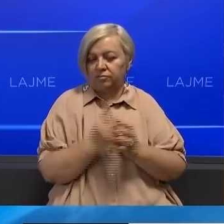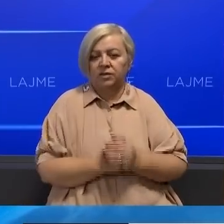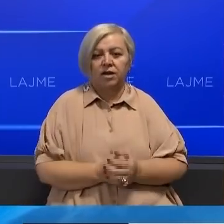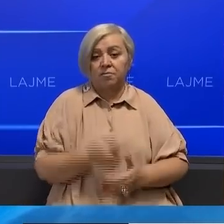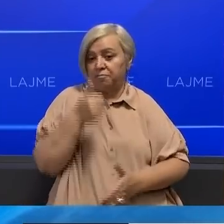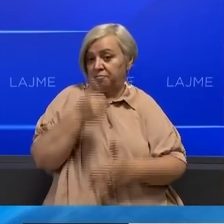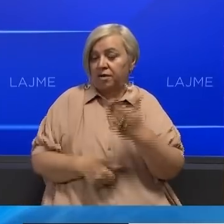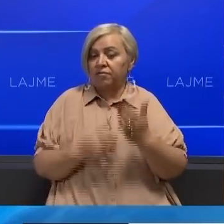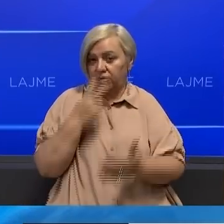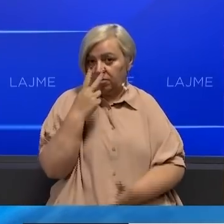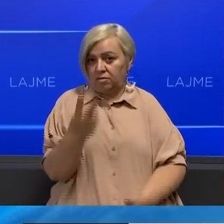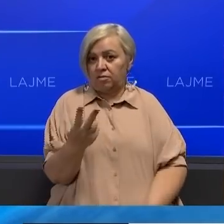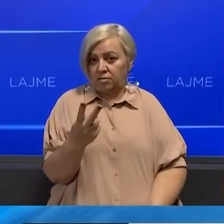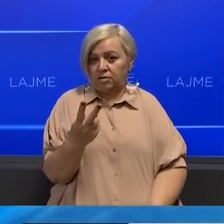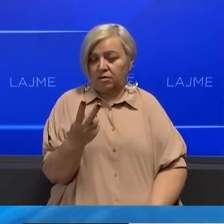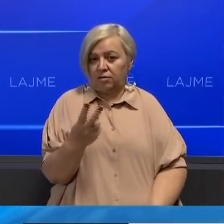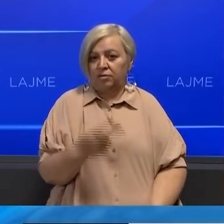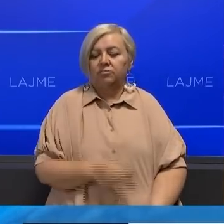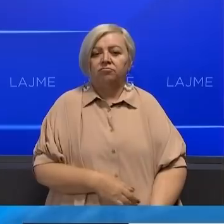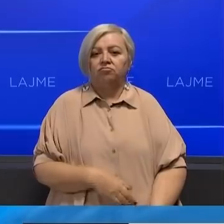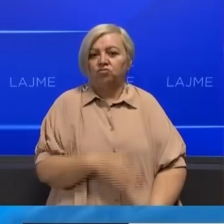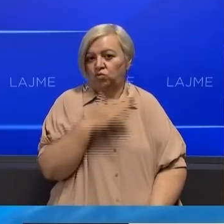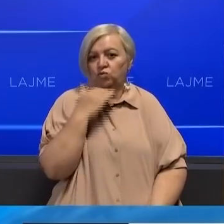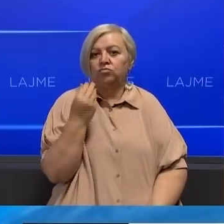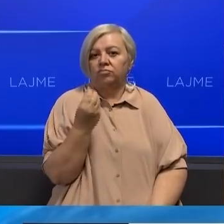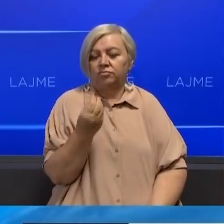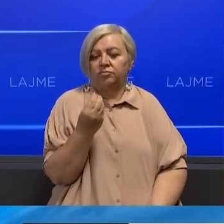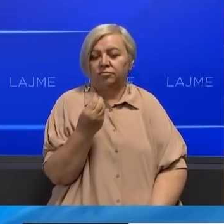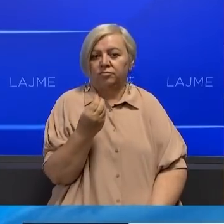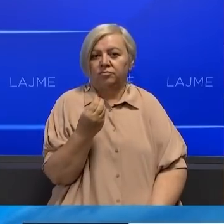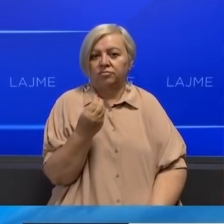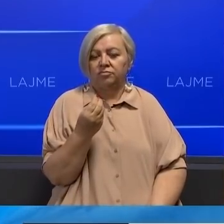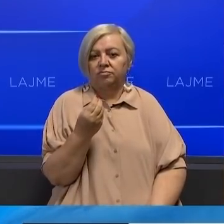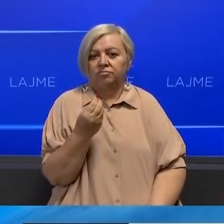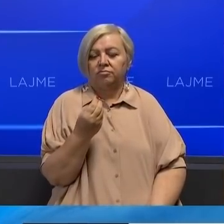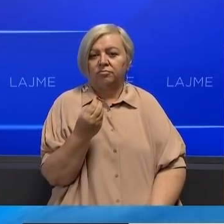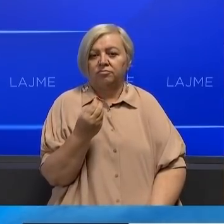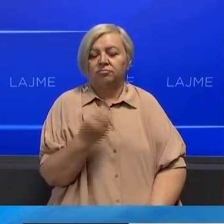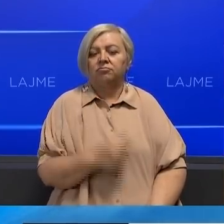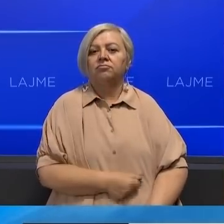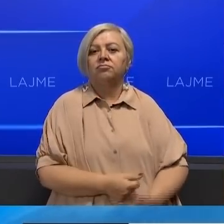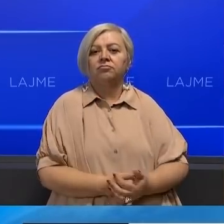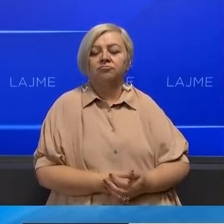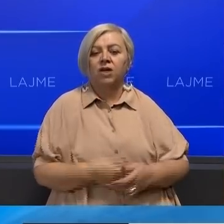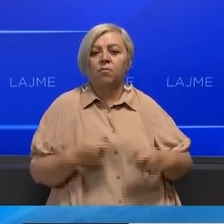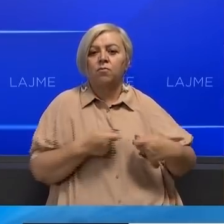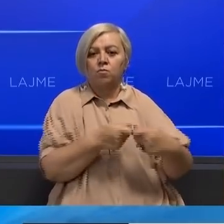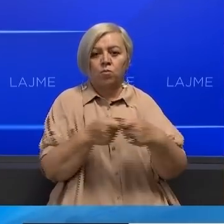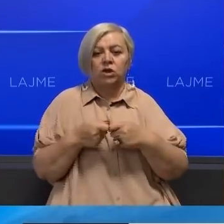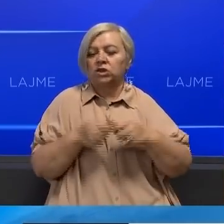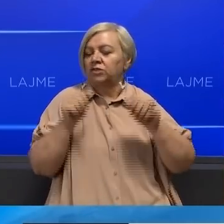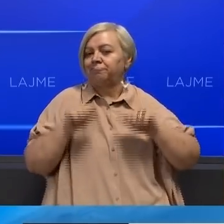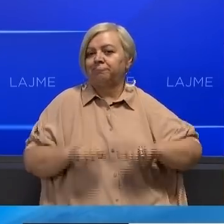para herë edhe po më duket shumë i mirë. Qeveria e re po më duket se është shumë organizuar,